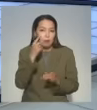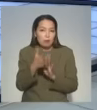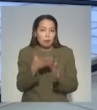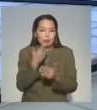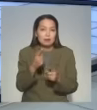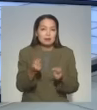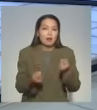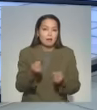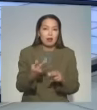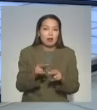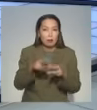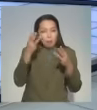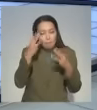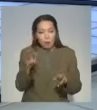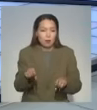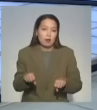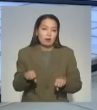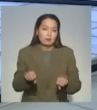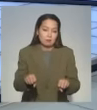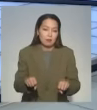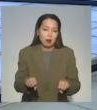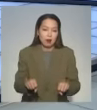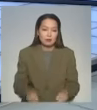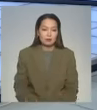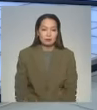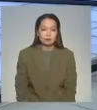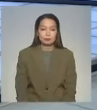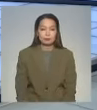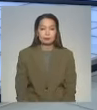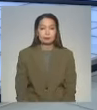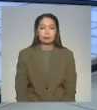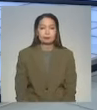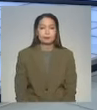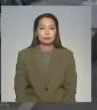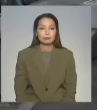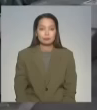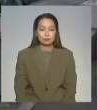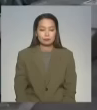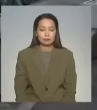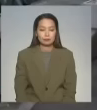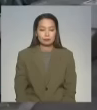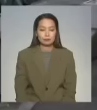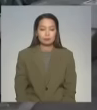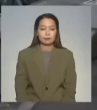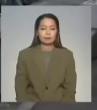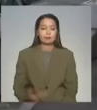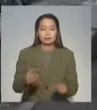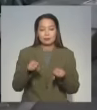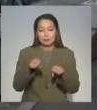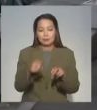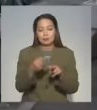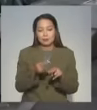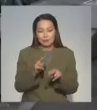этого модного вида транспорта. Яна Гладкова разбиралась в тонкостях принятых поправок. Пожалуй, один из самых